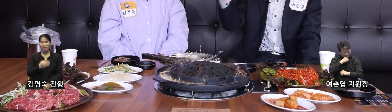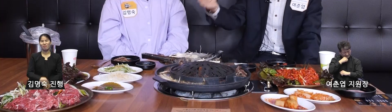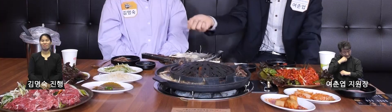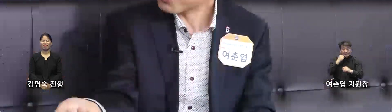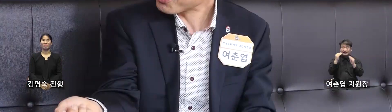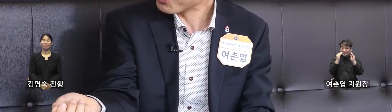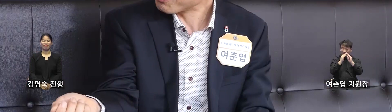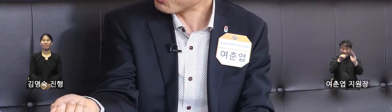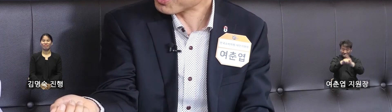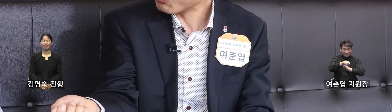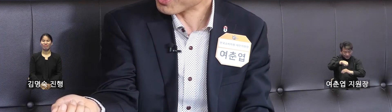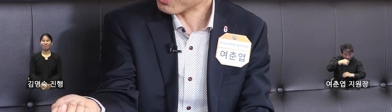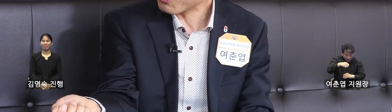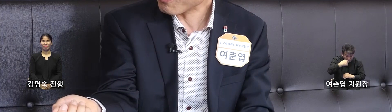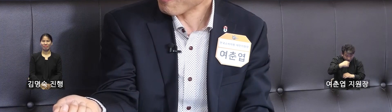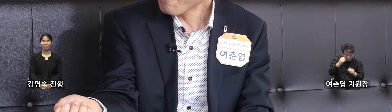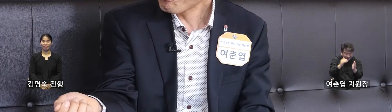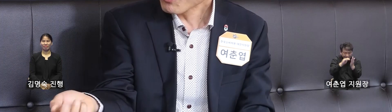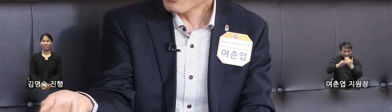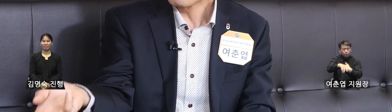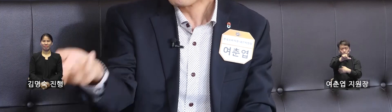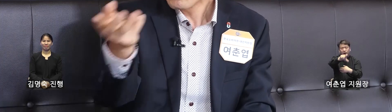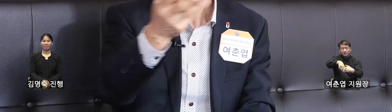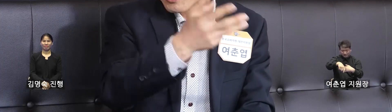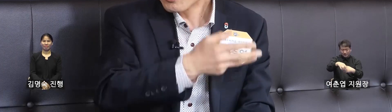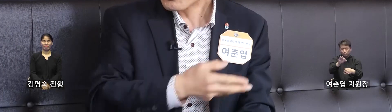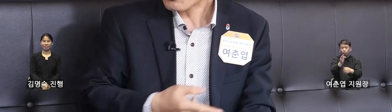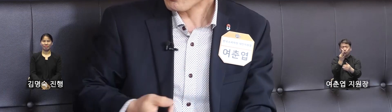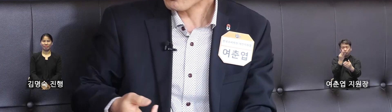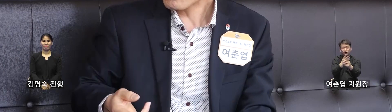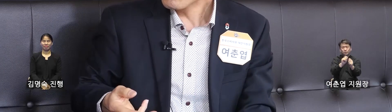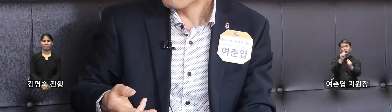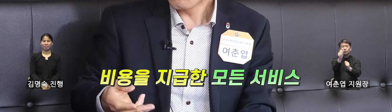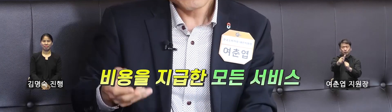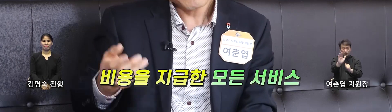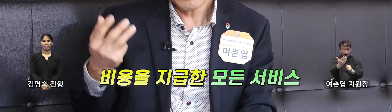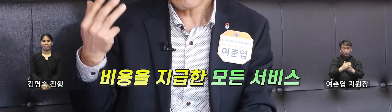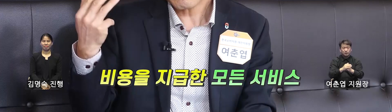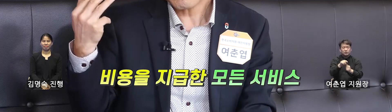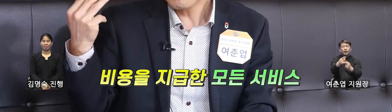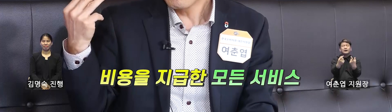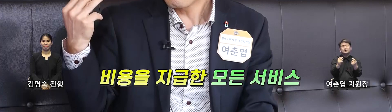여기 대한 또 대금을 지불해야 되고, 이런 생활이